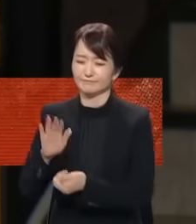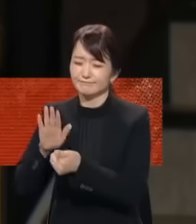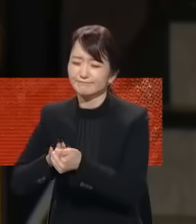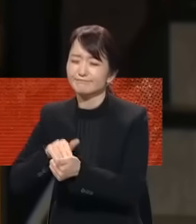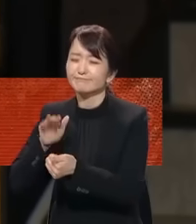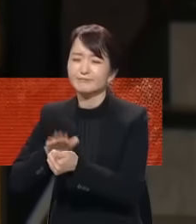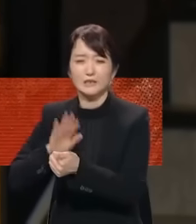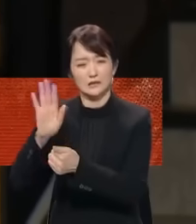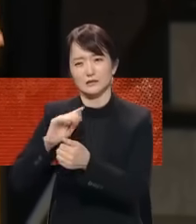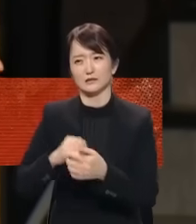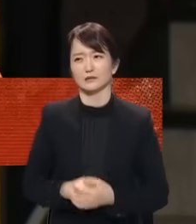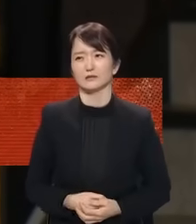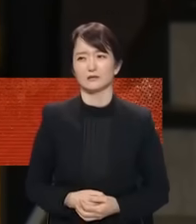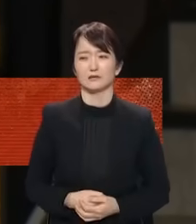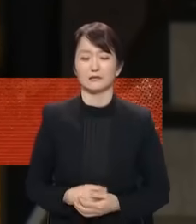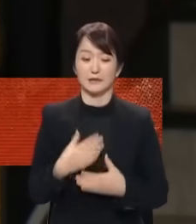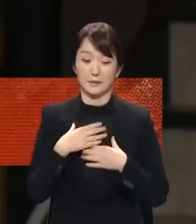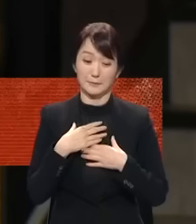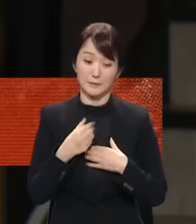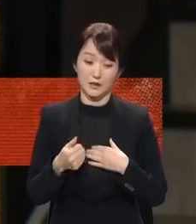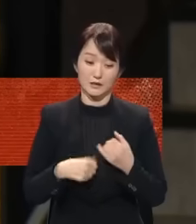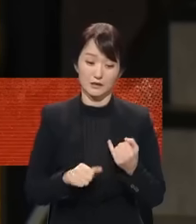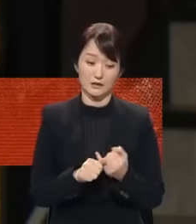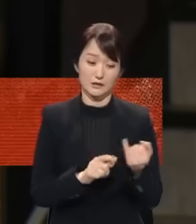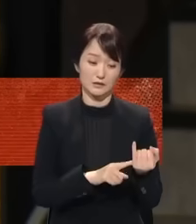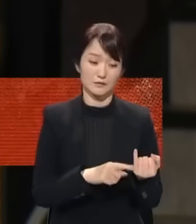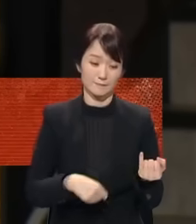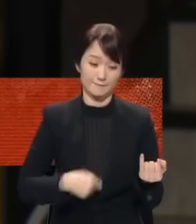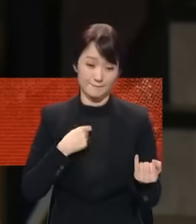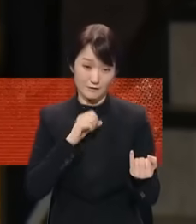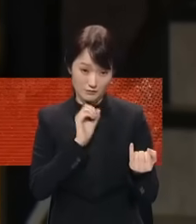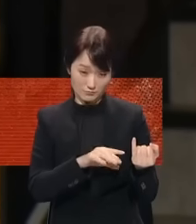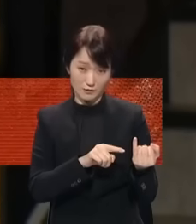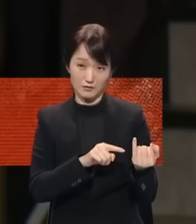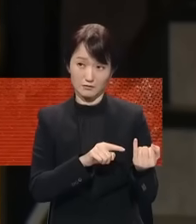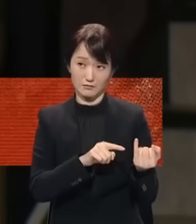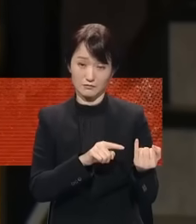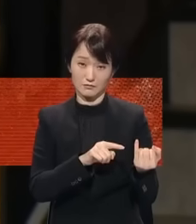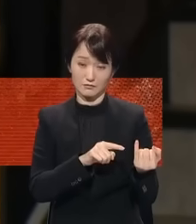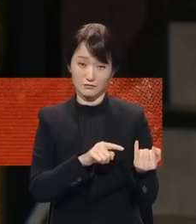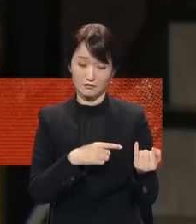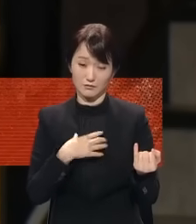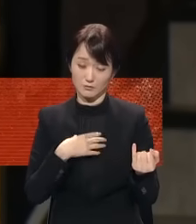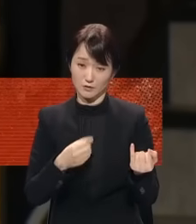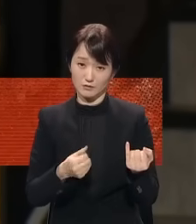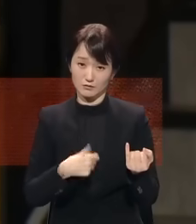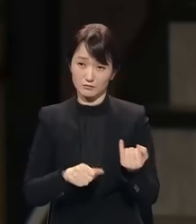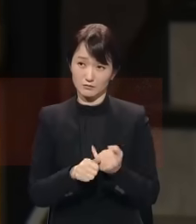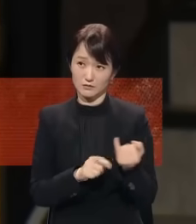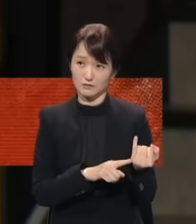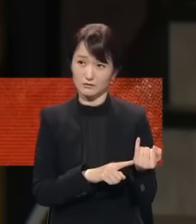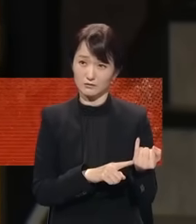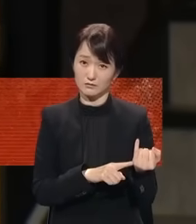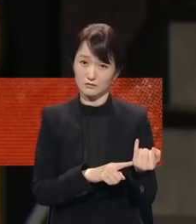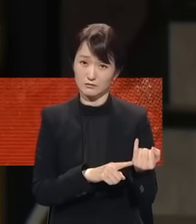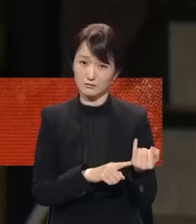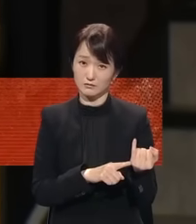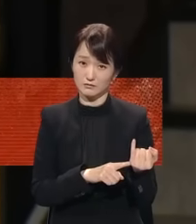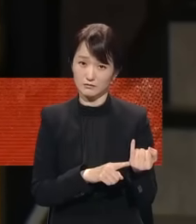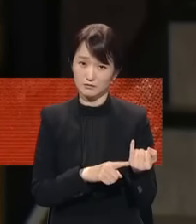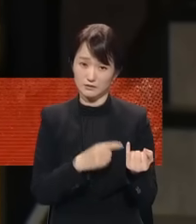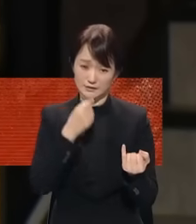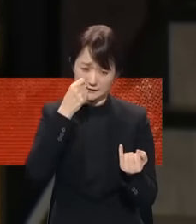아니니까. 그러니까 이제 더 편한 며느리한테 막 이렇게 솔직하게 하고 하는데 이 편한 며느리는 또 중간중간 굉장히